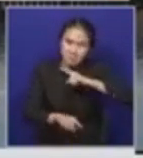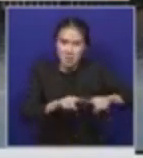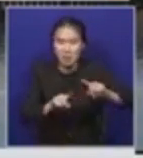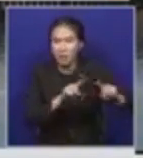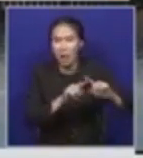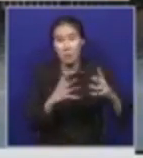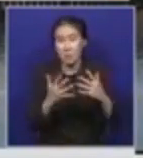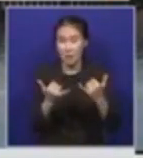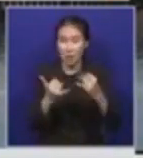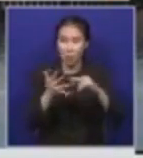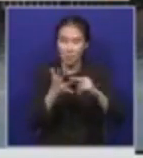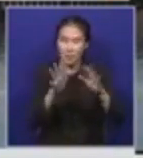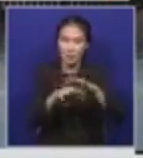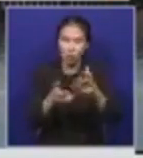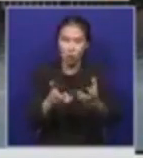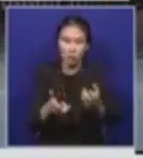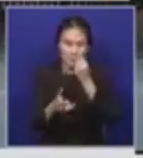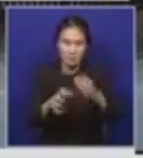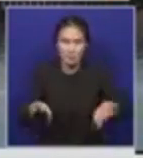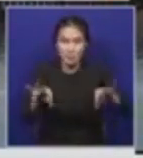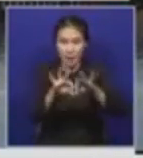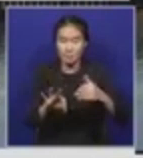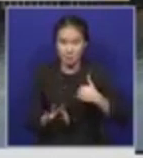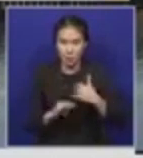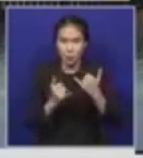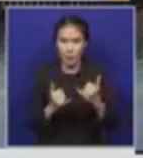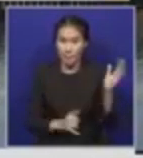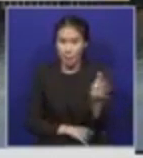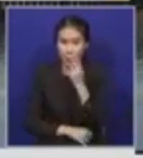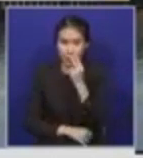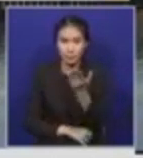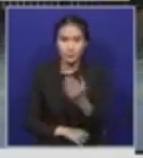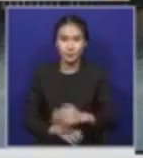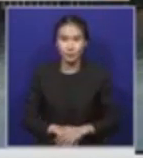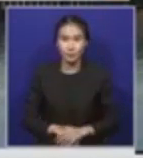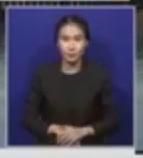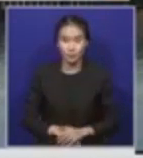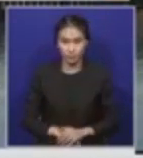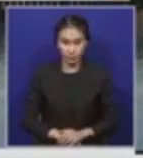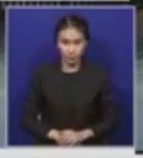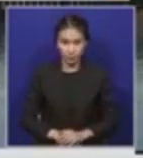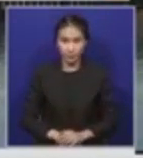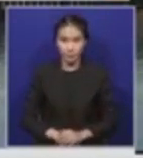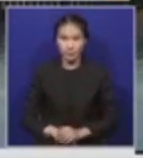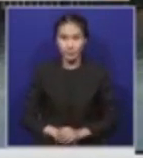ต่ว่าเรามีอาหารที่สำคัญเพราะฉะนั้นเรื่องนี้เป็นเรื่องขอสไลด์ถัดไปเลยครับเพราะว่าผมมีเวลาแค่นิดเดียว